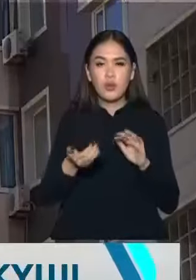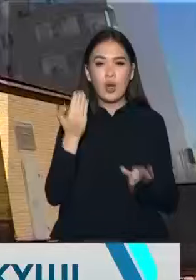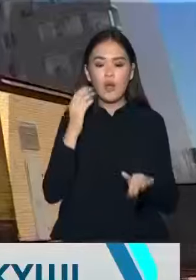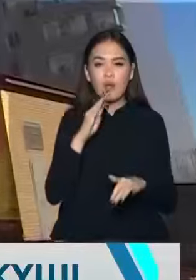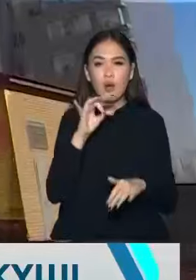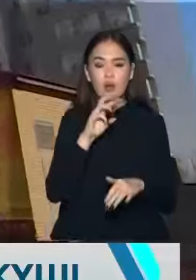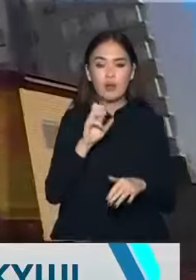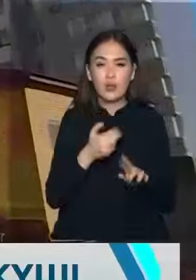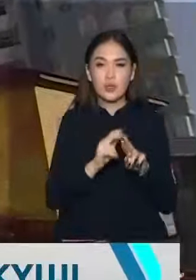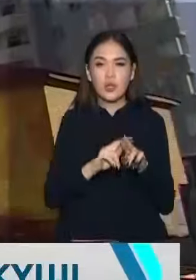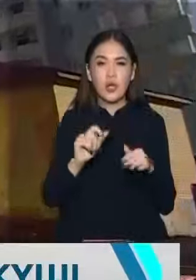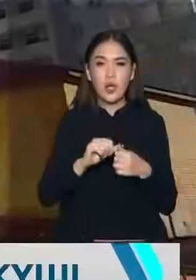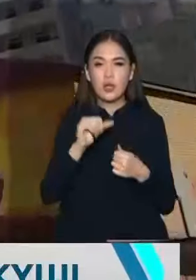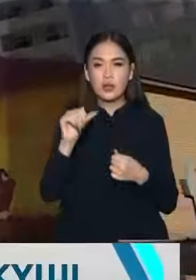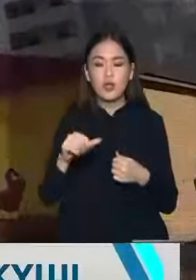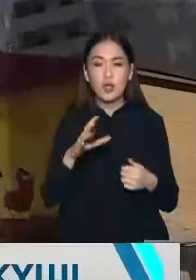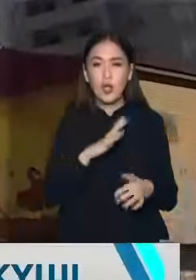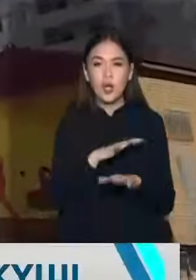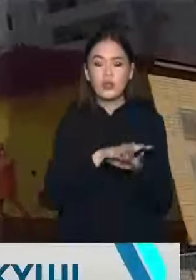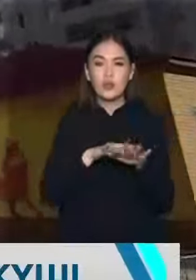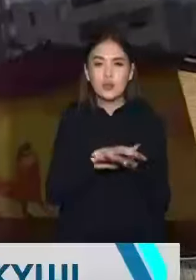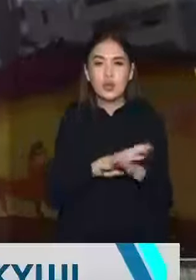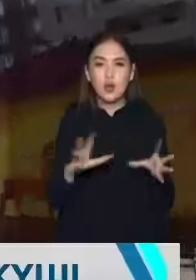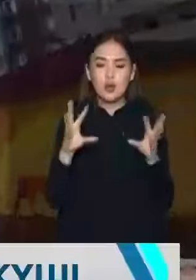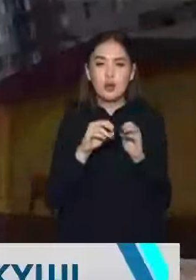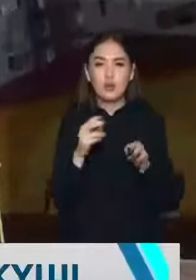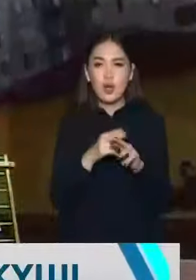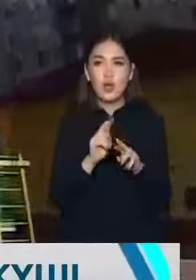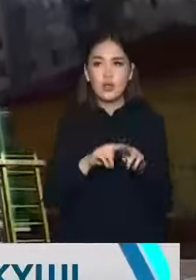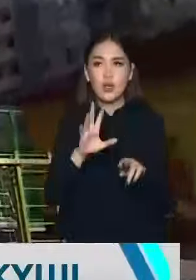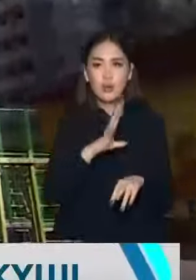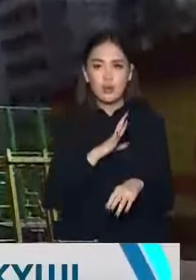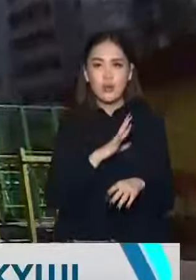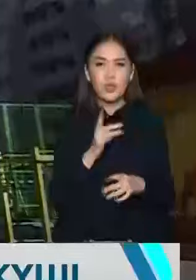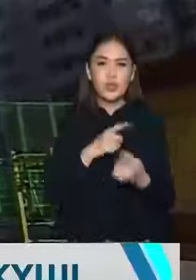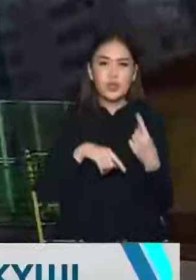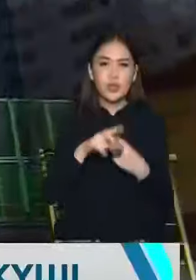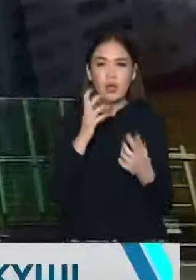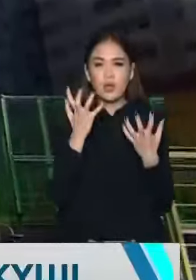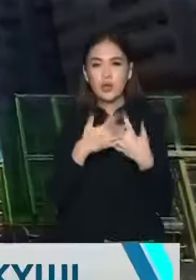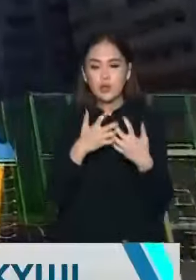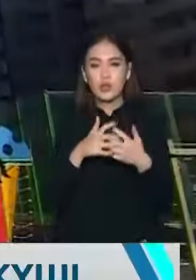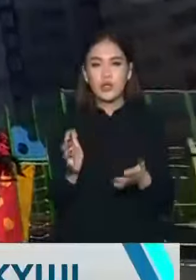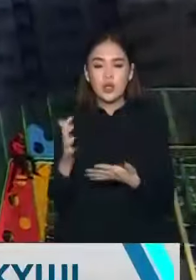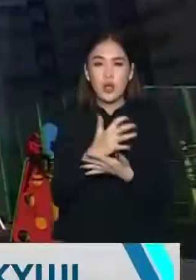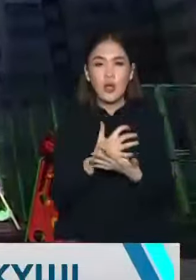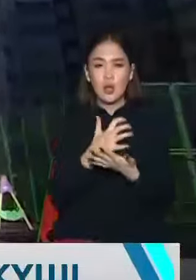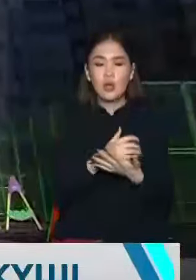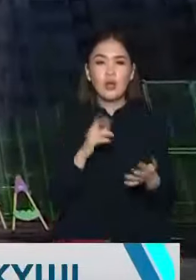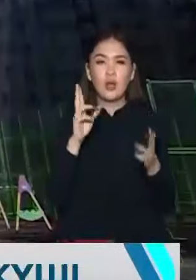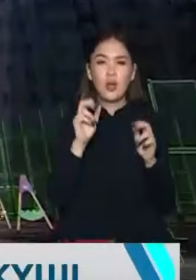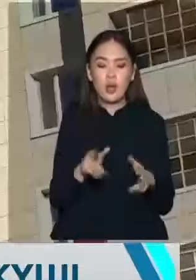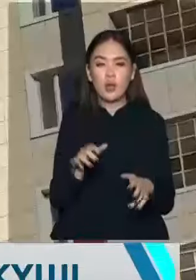пиктен айырмашылығы жер мен көкте. Қазір жұрт ортақ мүлікті пайдалану мен күтіп ұстаудың кіріс шығыстарын бірге есептеп, жиналған қаржыны қайда,